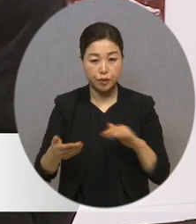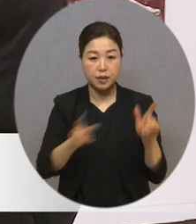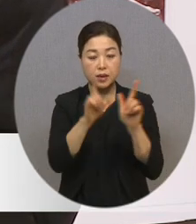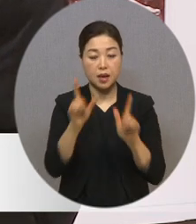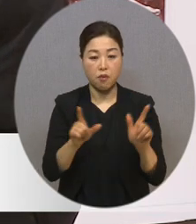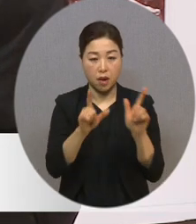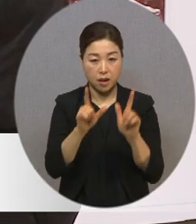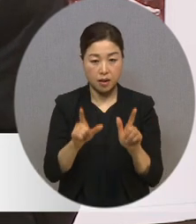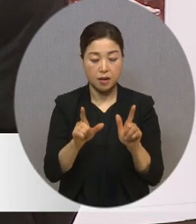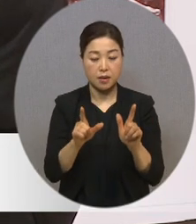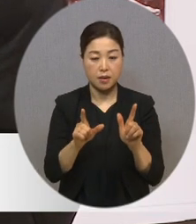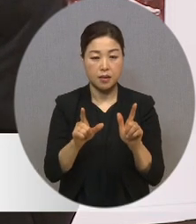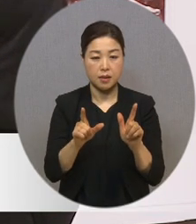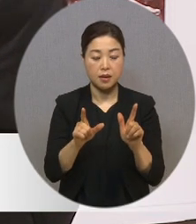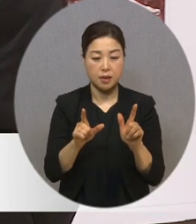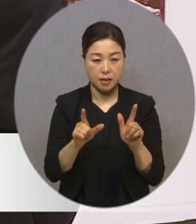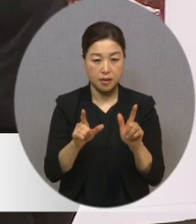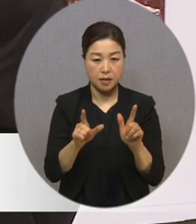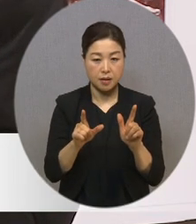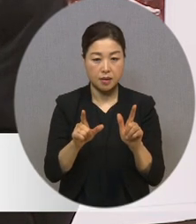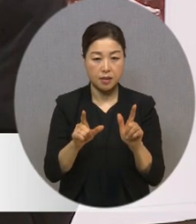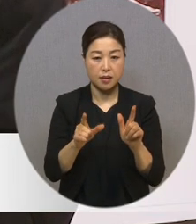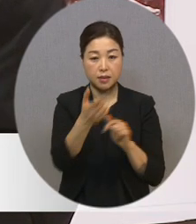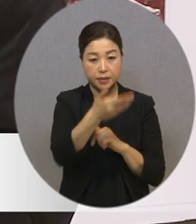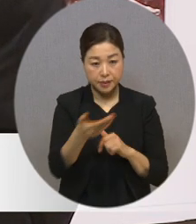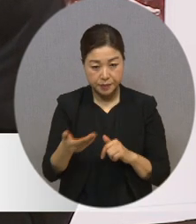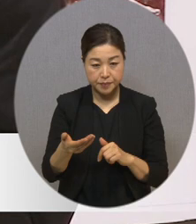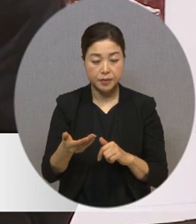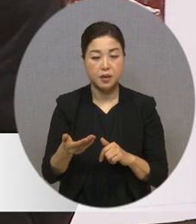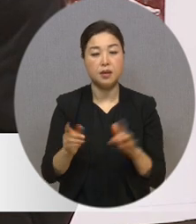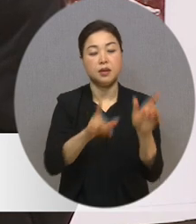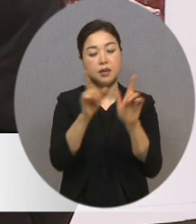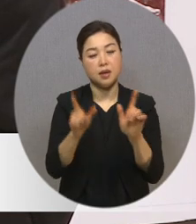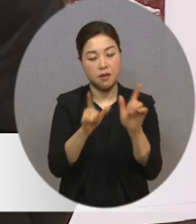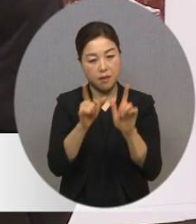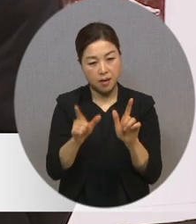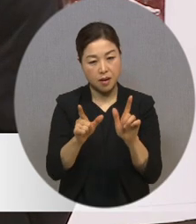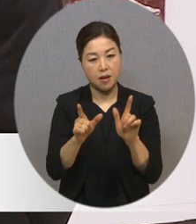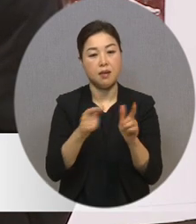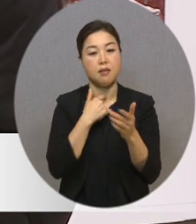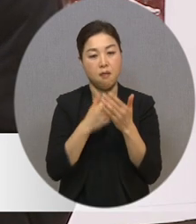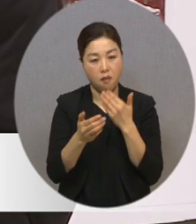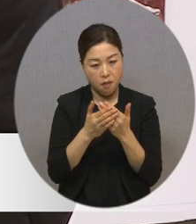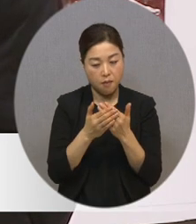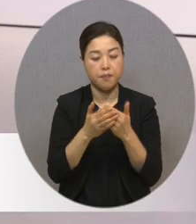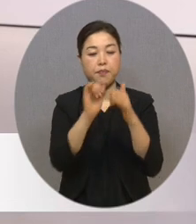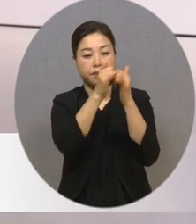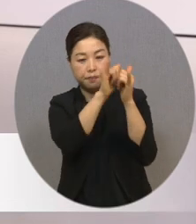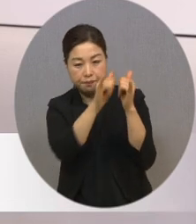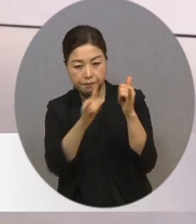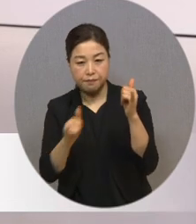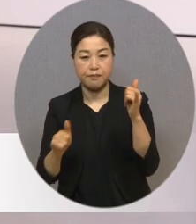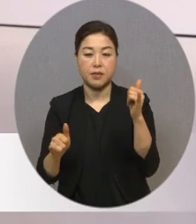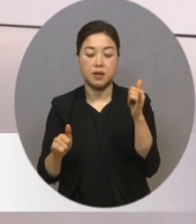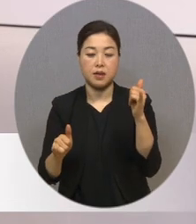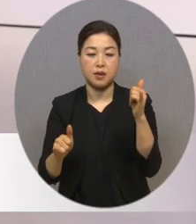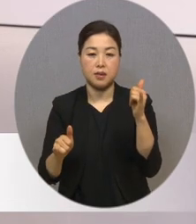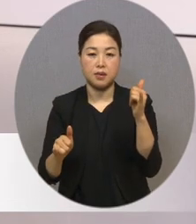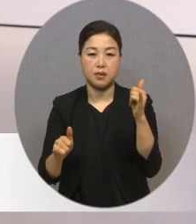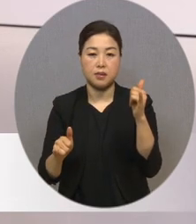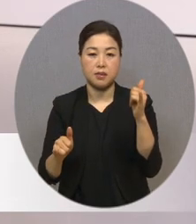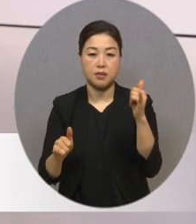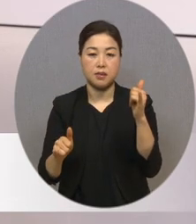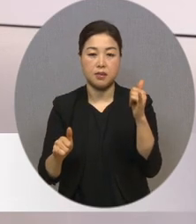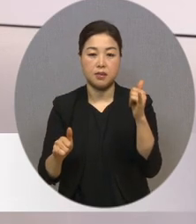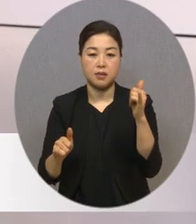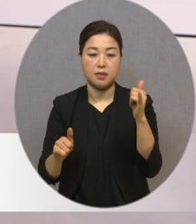삶의 흐름 그리고 삶의 서사를 그리고 삶의 역사를 갖다가 제 나름대로의